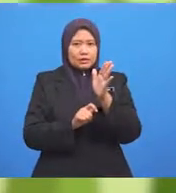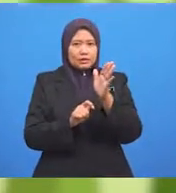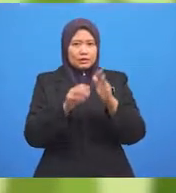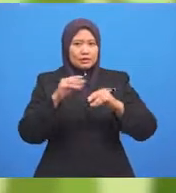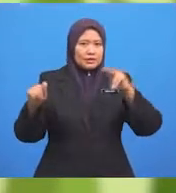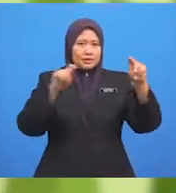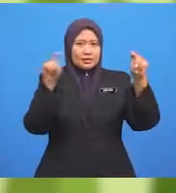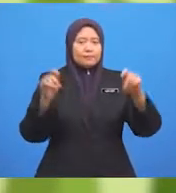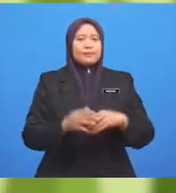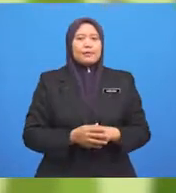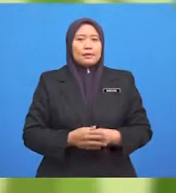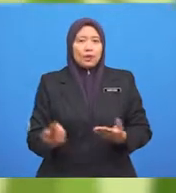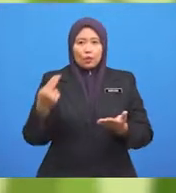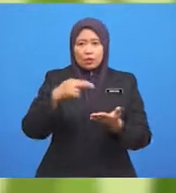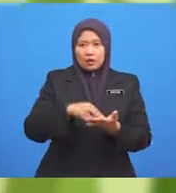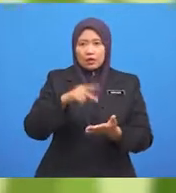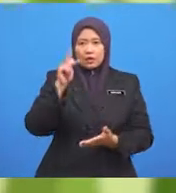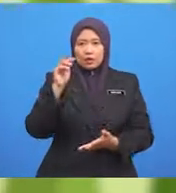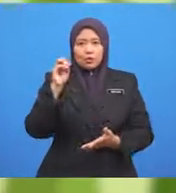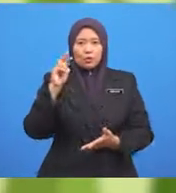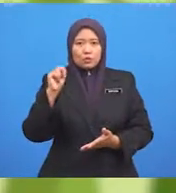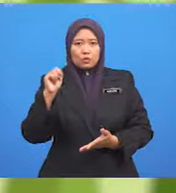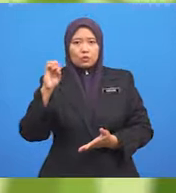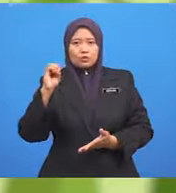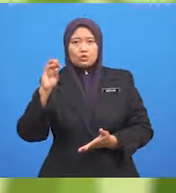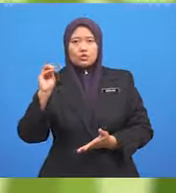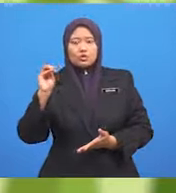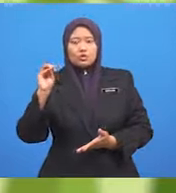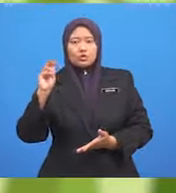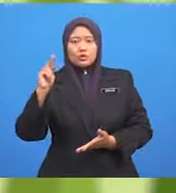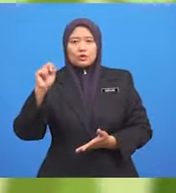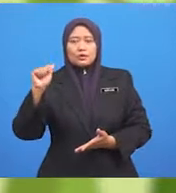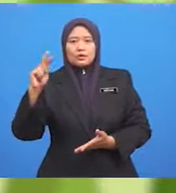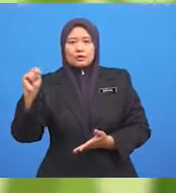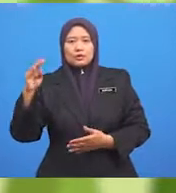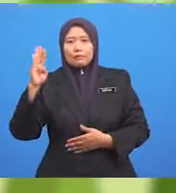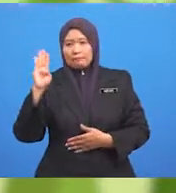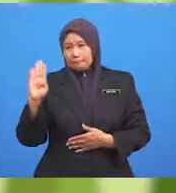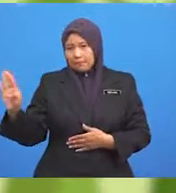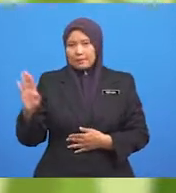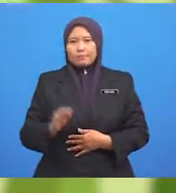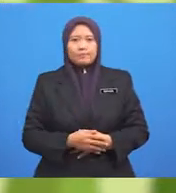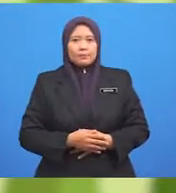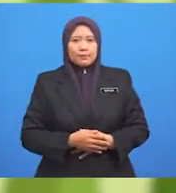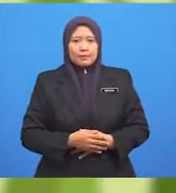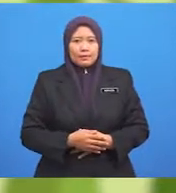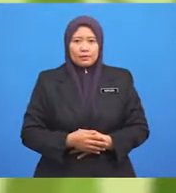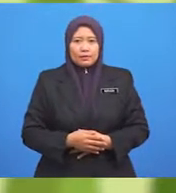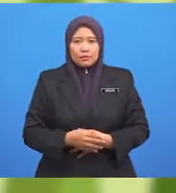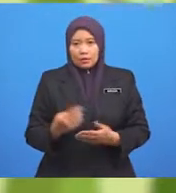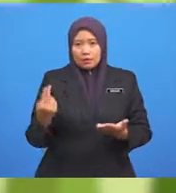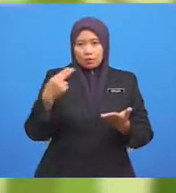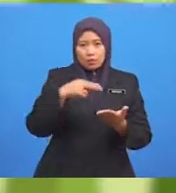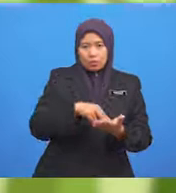B. Selalu dipandang, dilihat adanya. Baris ini mempunyai